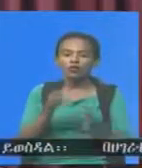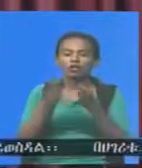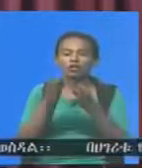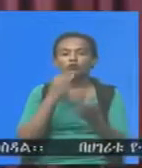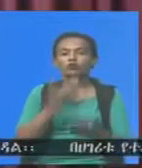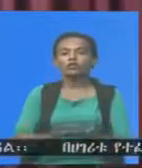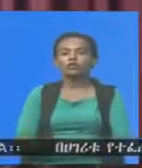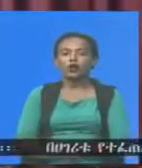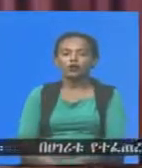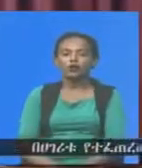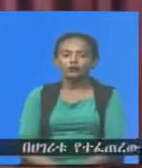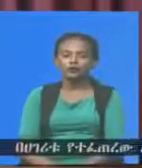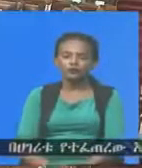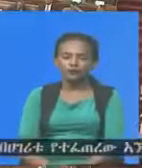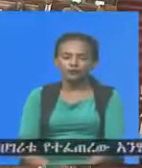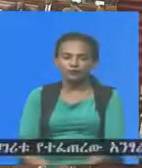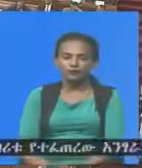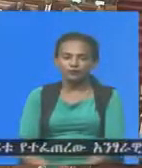አመሰግናለሁ።